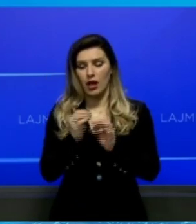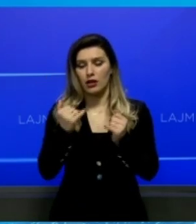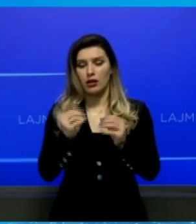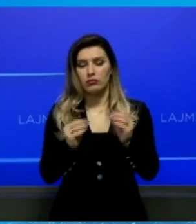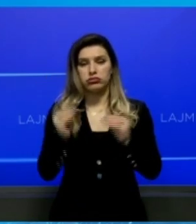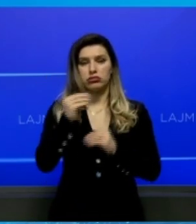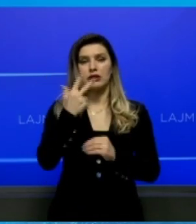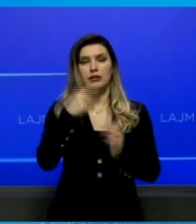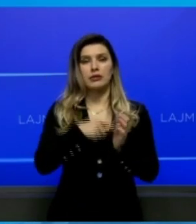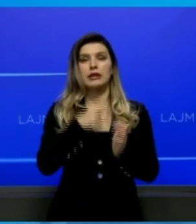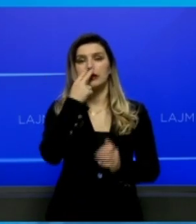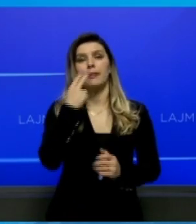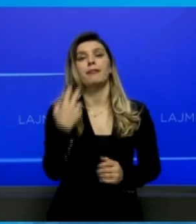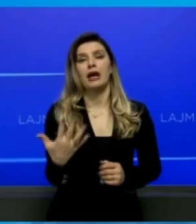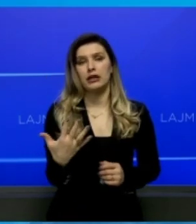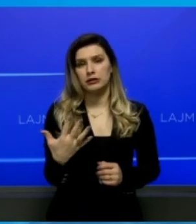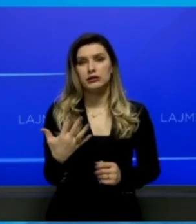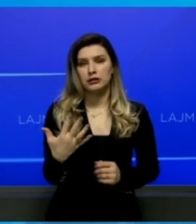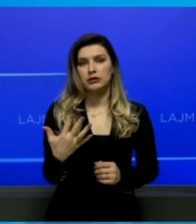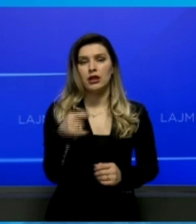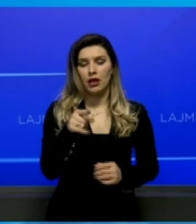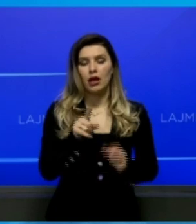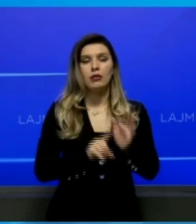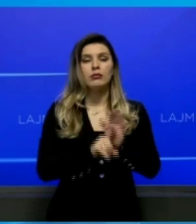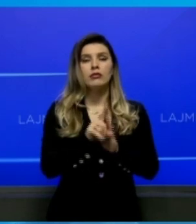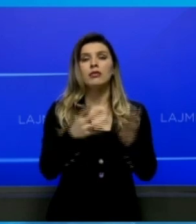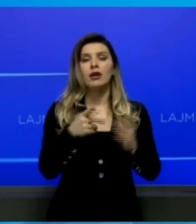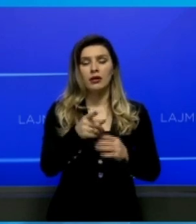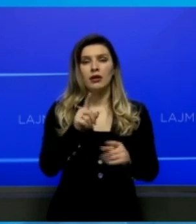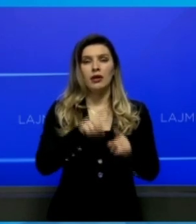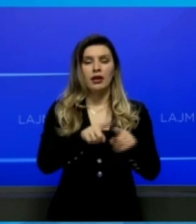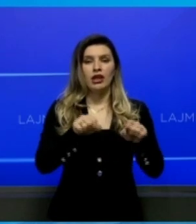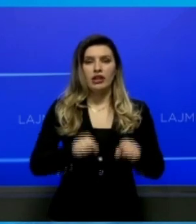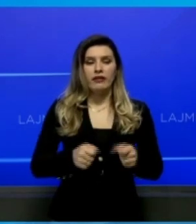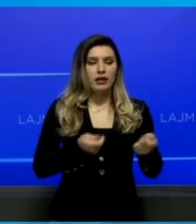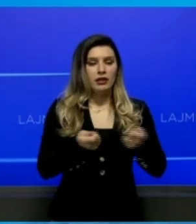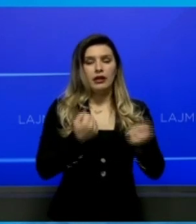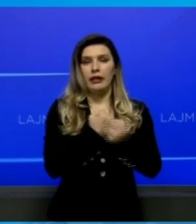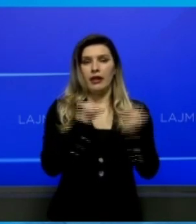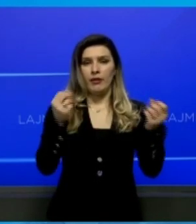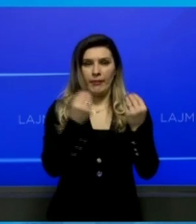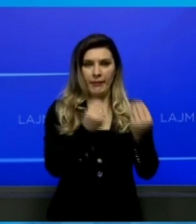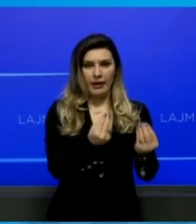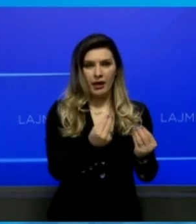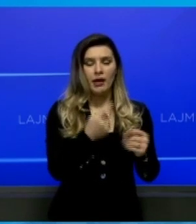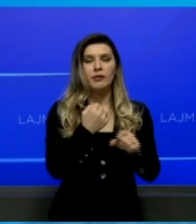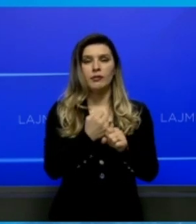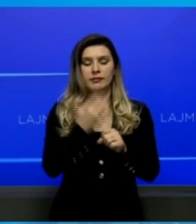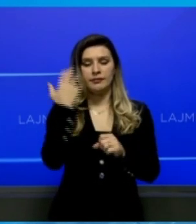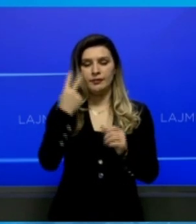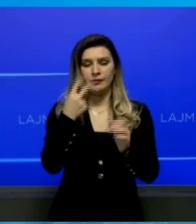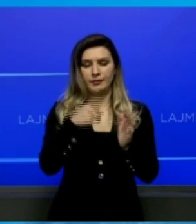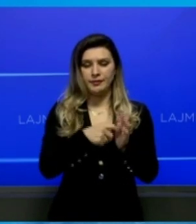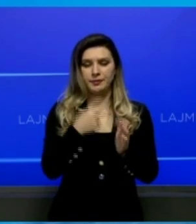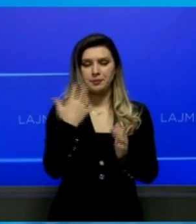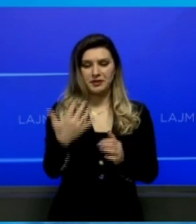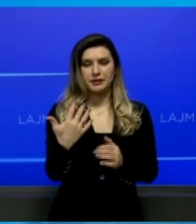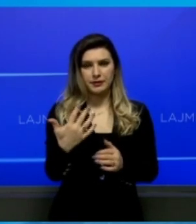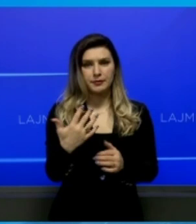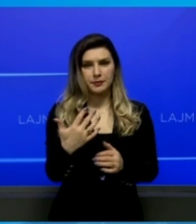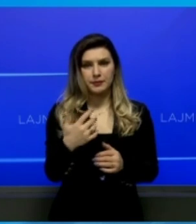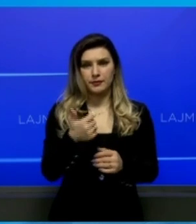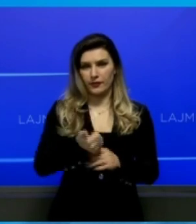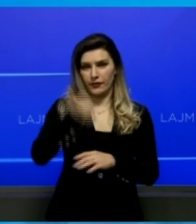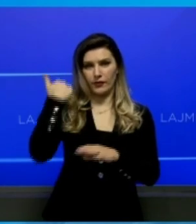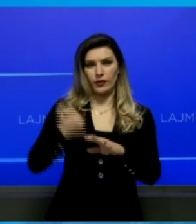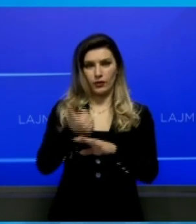në 3.25. Rritja është shënuar në kategorinë e qeverisjes demokratike në vend, që ishte 2.50 pik në raportin e